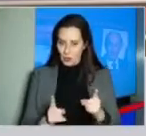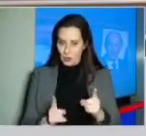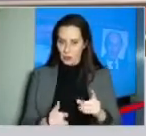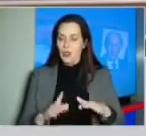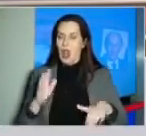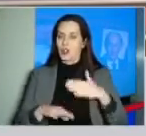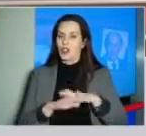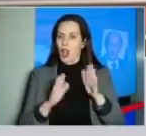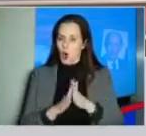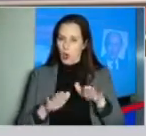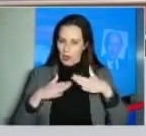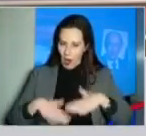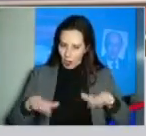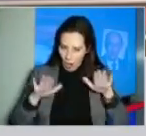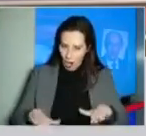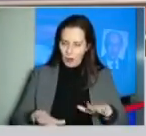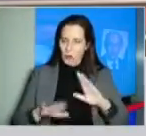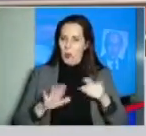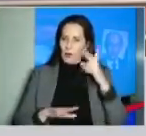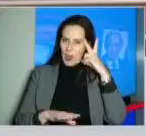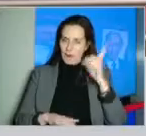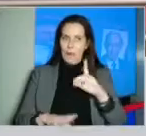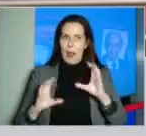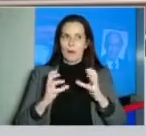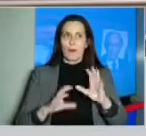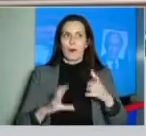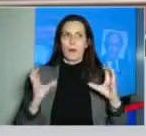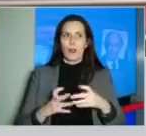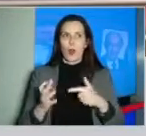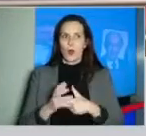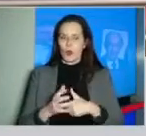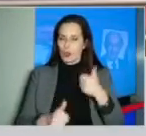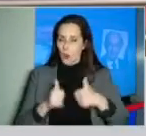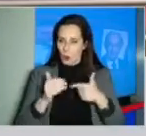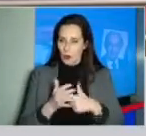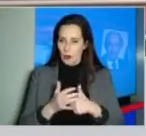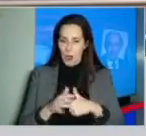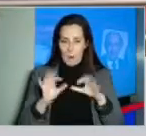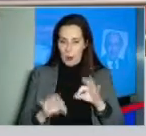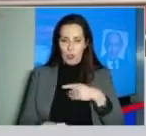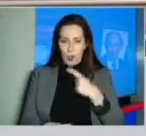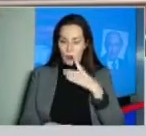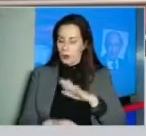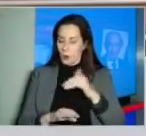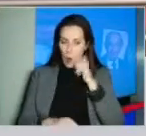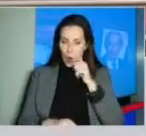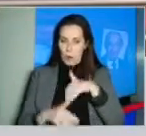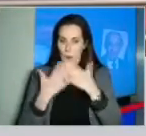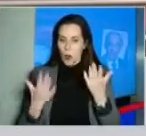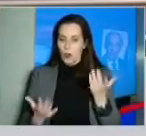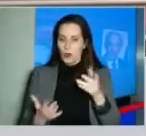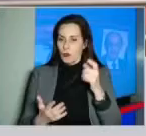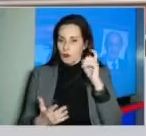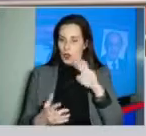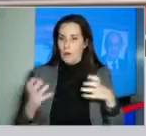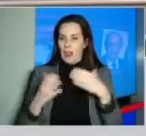שאחרי שהכל עכשיו יירגע, וכולם יבינו מי המפלגות ומה המפלגות שירוצו, כי באמת, אני אומרת, כל בוקר אנחנו נולדים עם